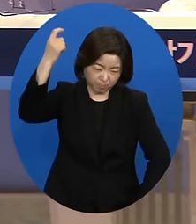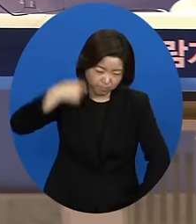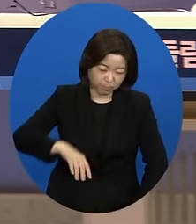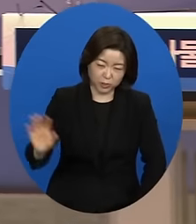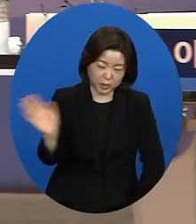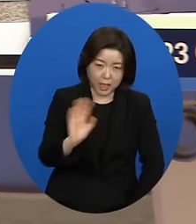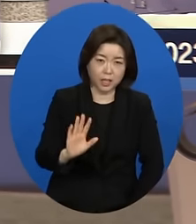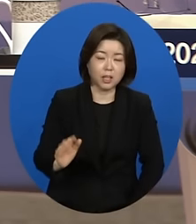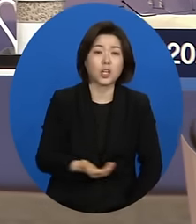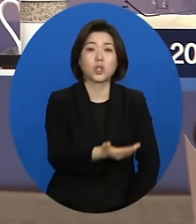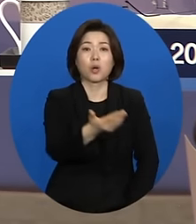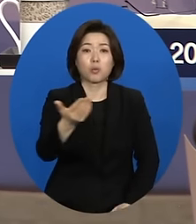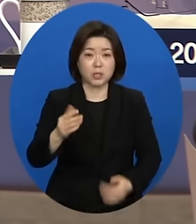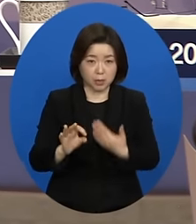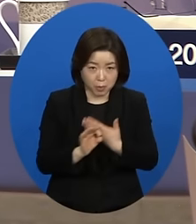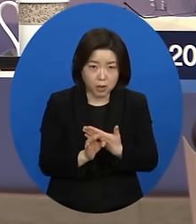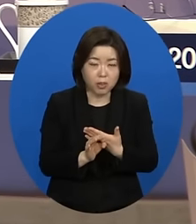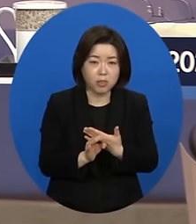않은 여러분들이라면,